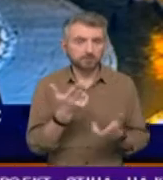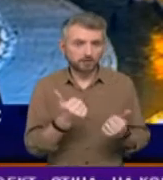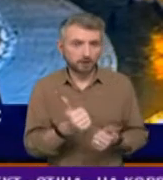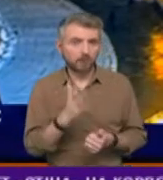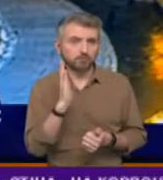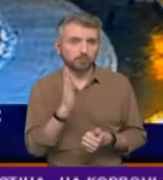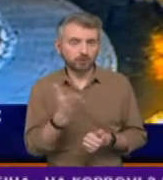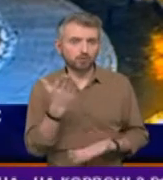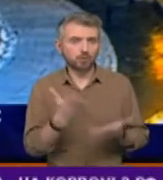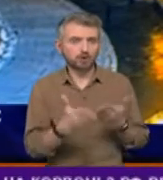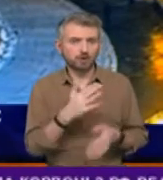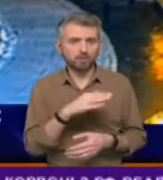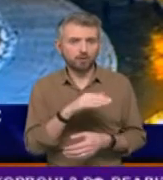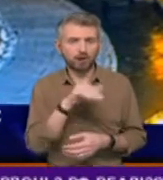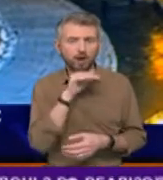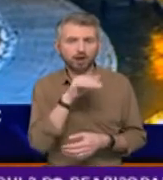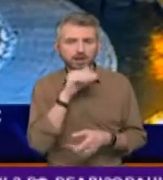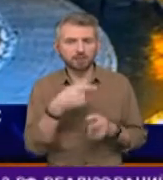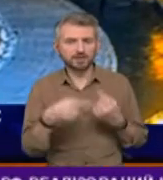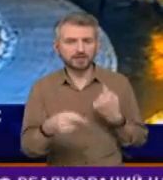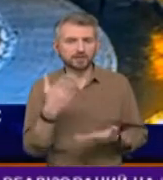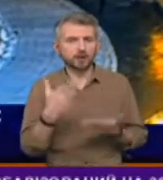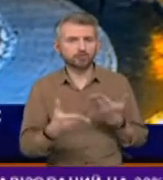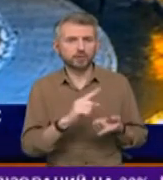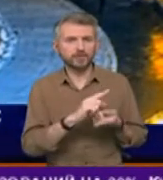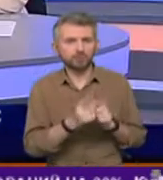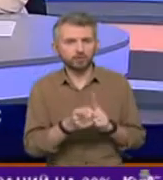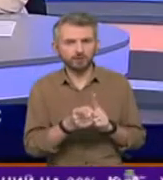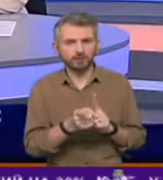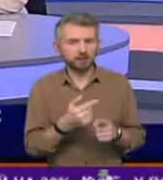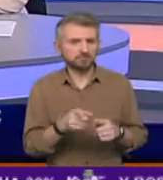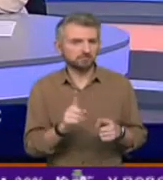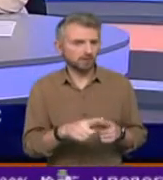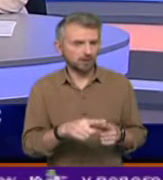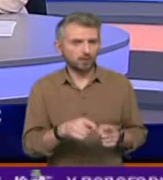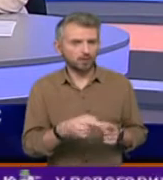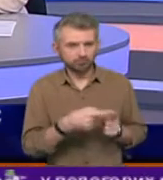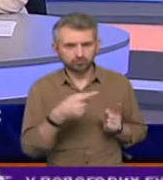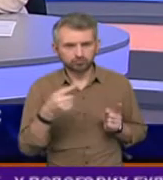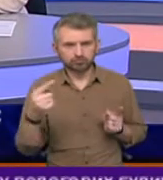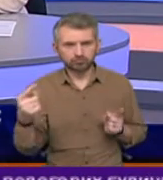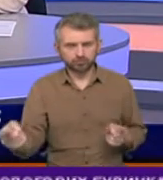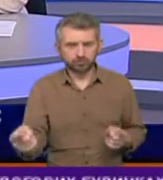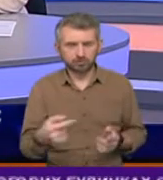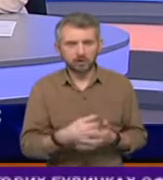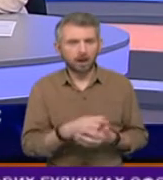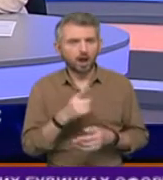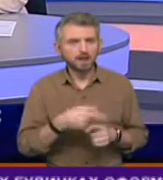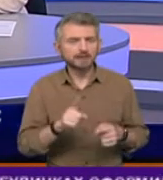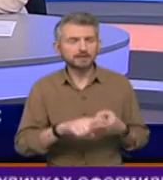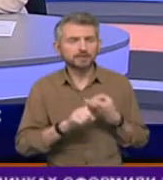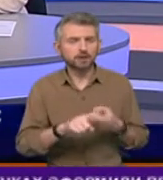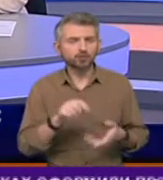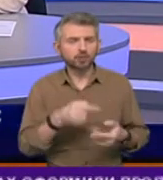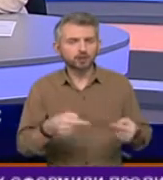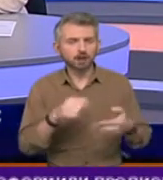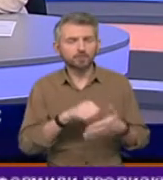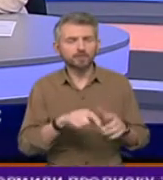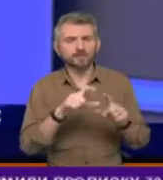нижчим, ніж той поріг, який встановить фахова комісія. А ви не знаєте, який поріг буде це в цьому році? Це залежить все від фахової комісії. Ну, тобто, за всіх час